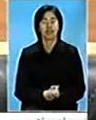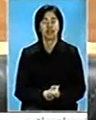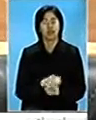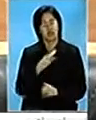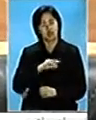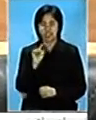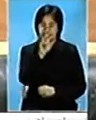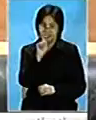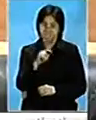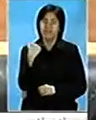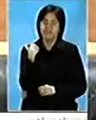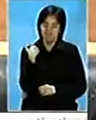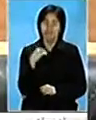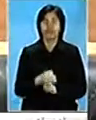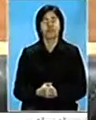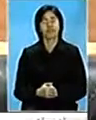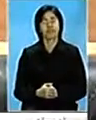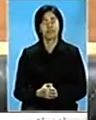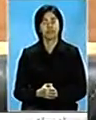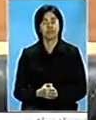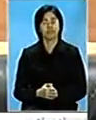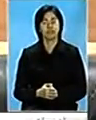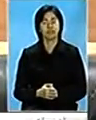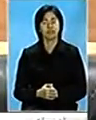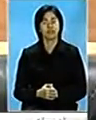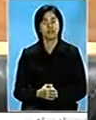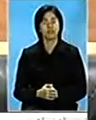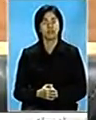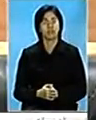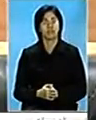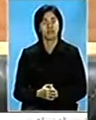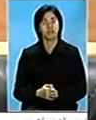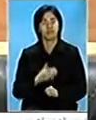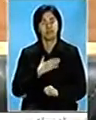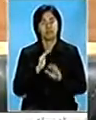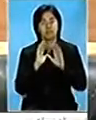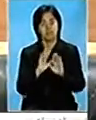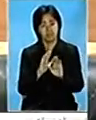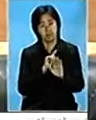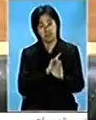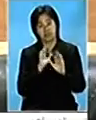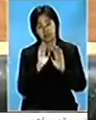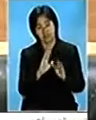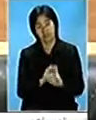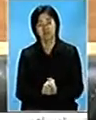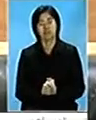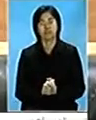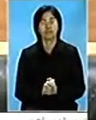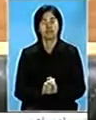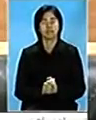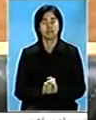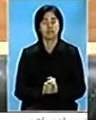สลับซับซ้อนมากมายอีกประการหนึ่งคือดิฉันก็อยากจะฝากท่านเช่นกันว่าการคุกคาม